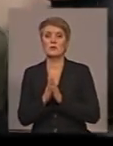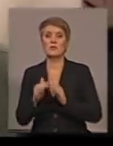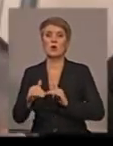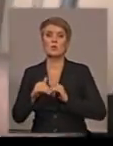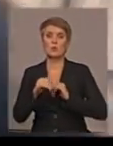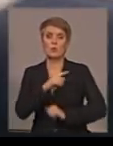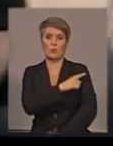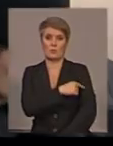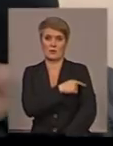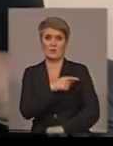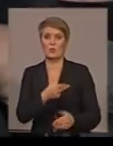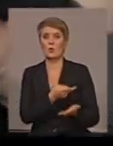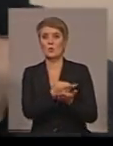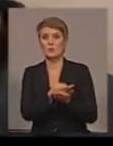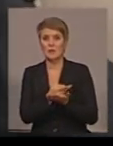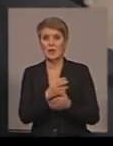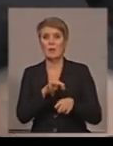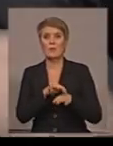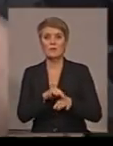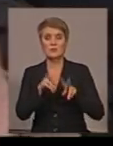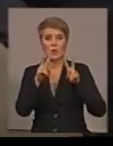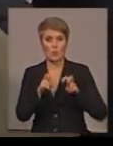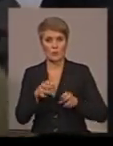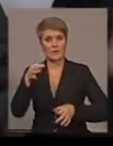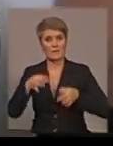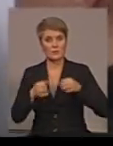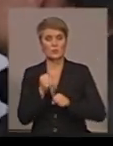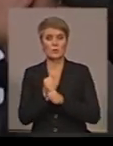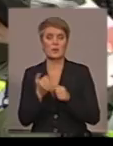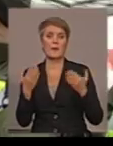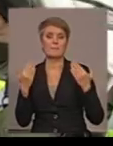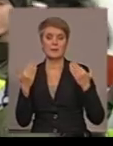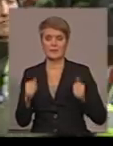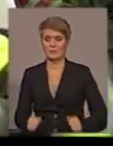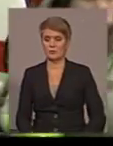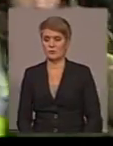Його ушпиталили, щоб провести медичний огляд, а в судовому засіданні зробили перерву.